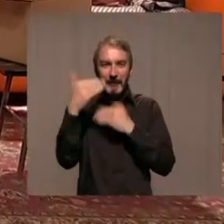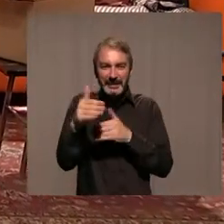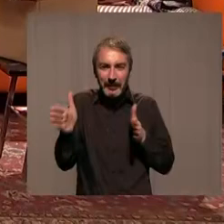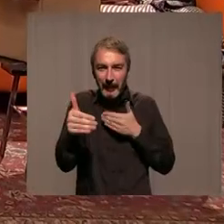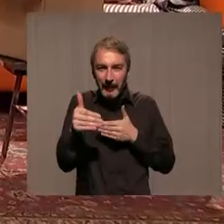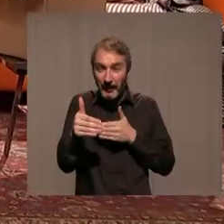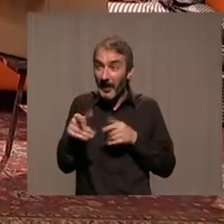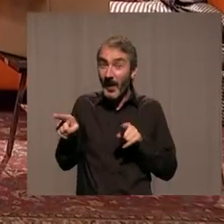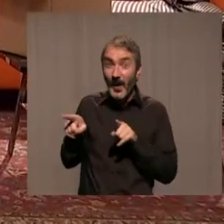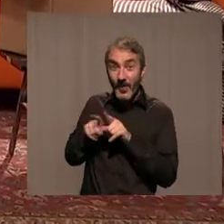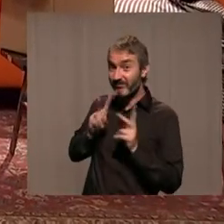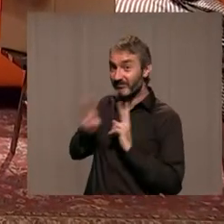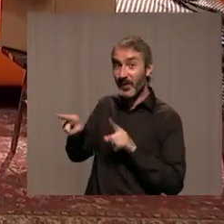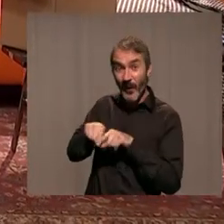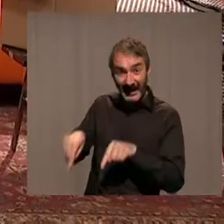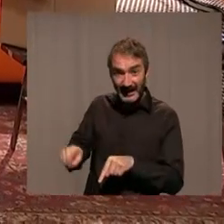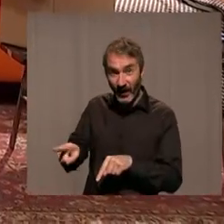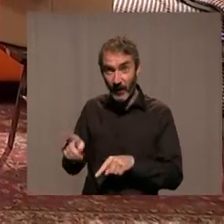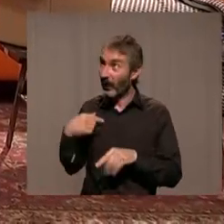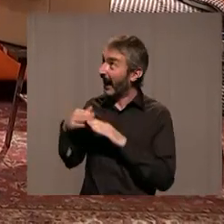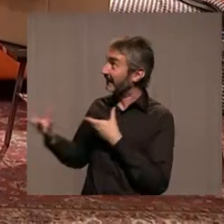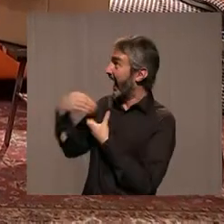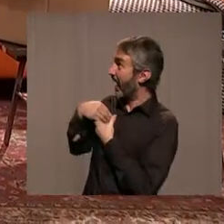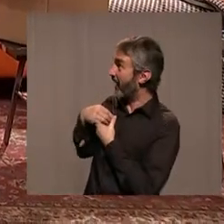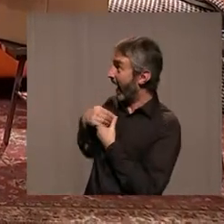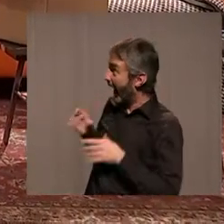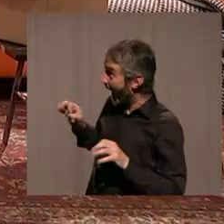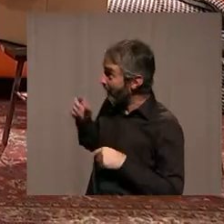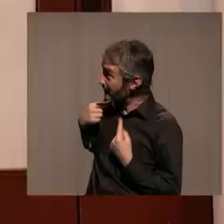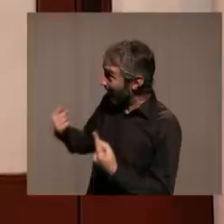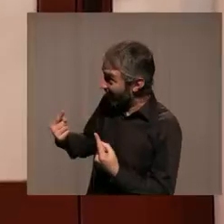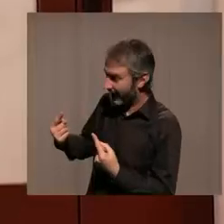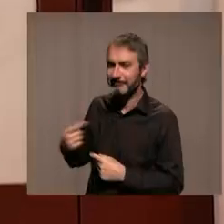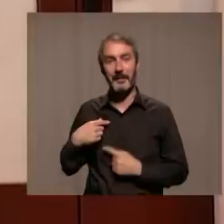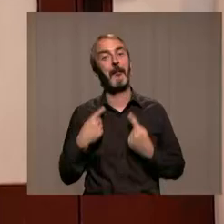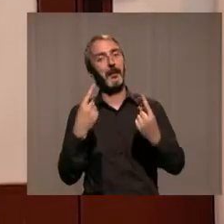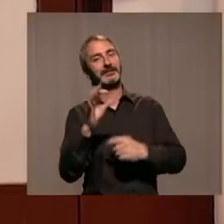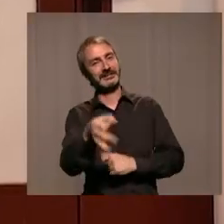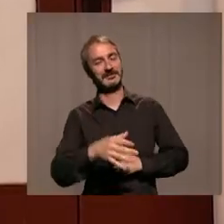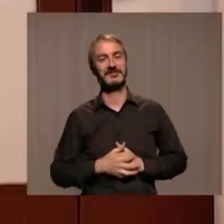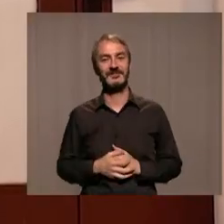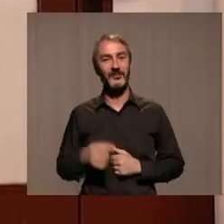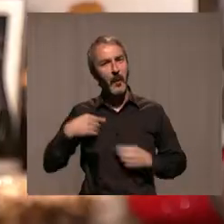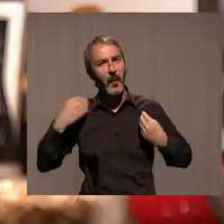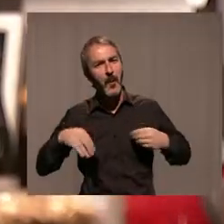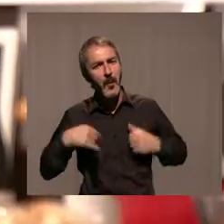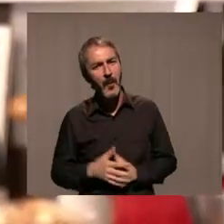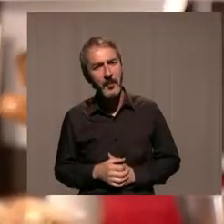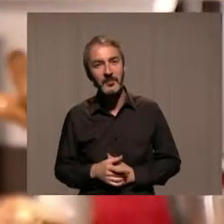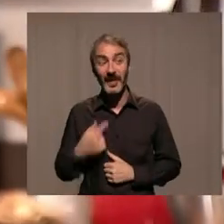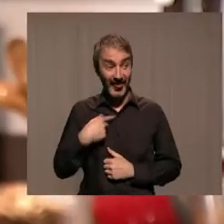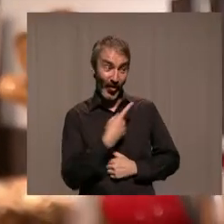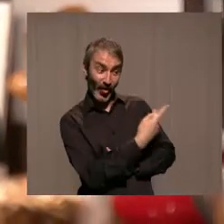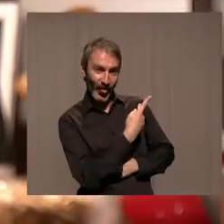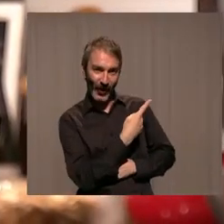Com aquesta, no. No, eh? Havíeu tocat mai a casa meva, jo, sense saber-ho? A casa teva, no. Ah, val. El primer cop, també. Que divertit. Sí, m'agrada. Un duet